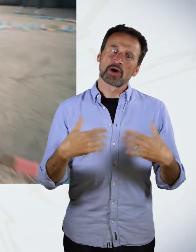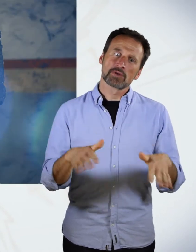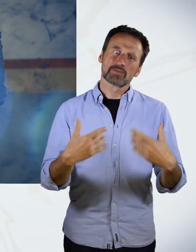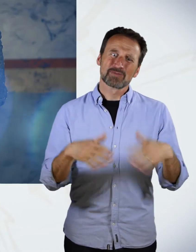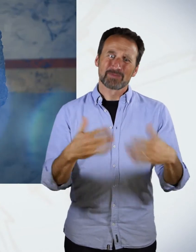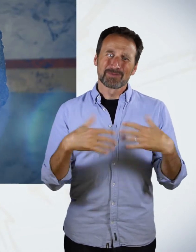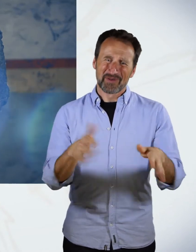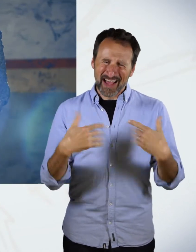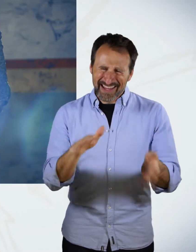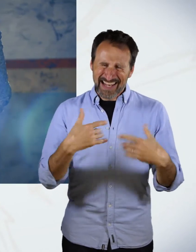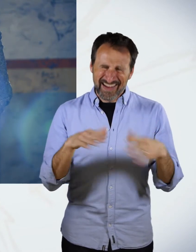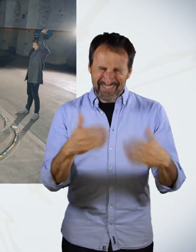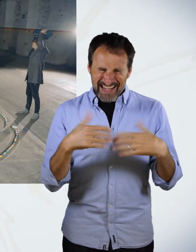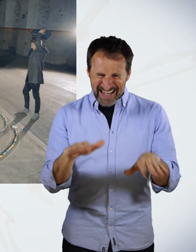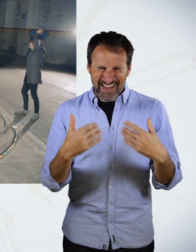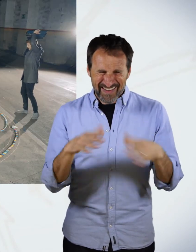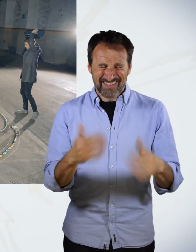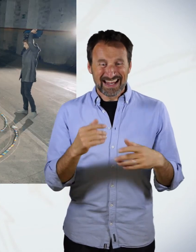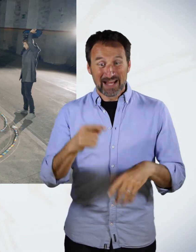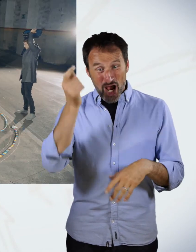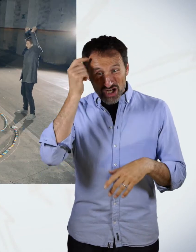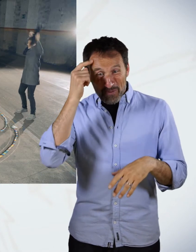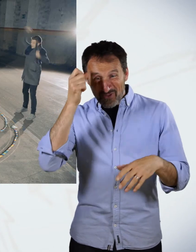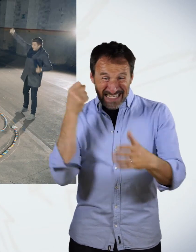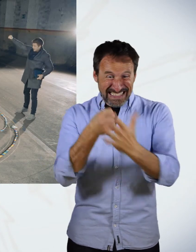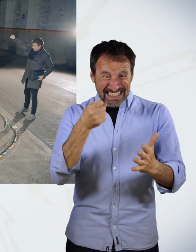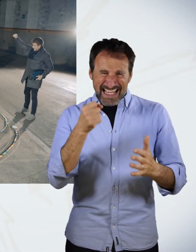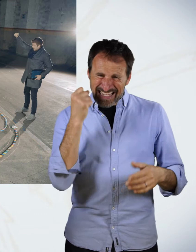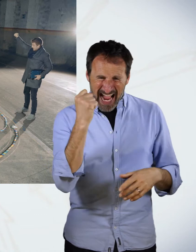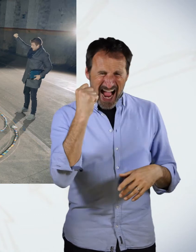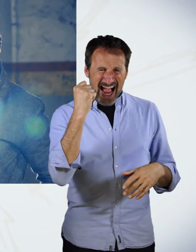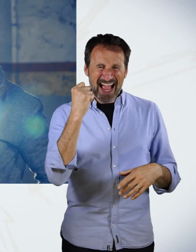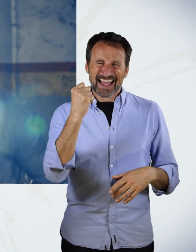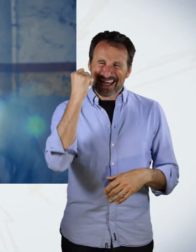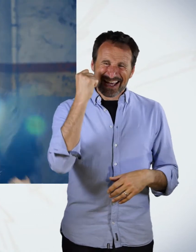Komm schon, komm schon, komm schon, komm schon, komm schon, komm schon, komm schon! Der Kopf, jawohl!